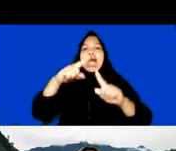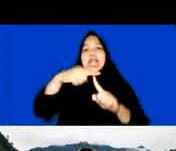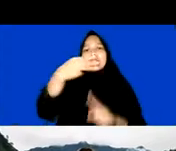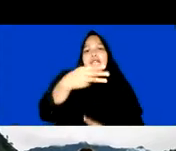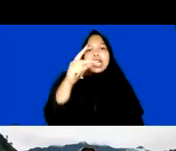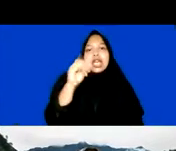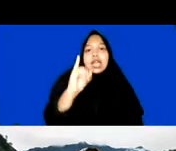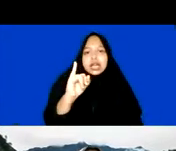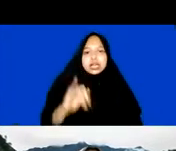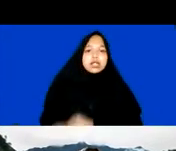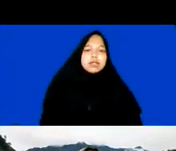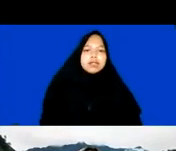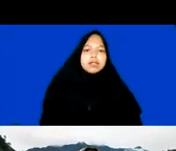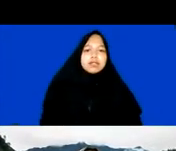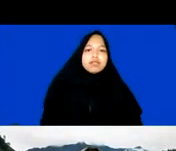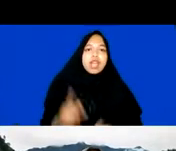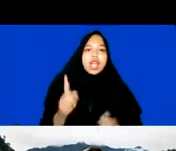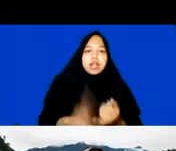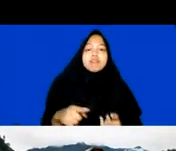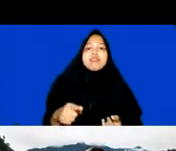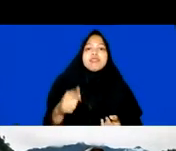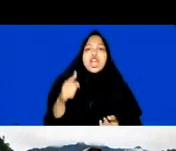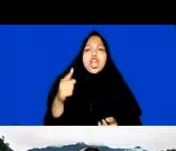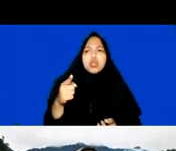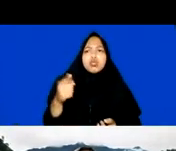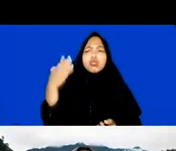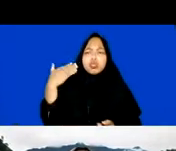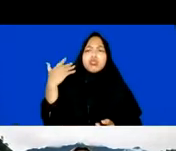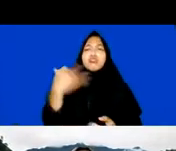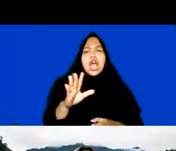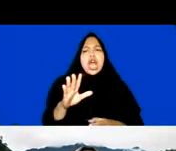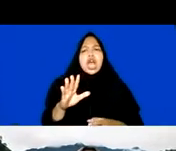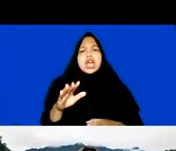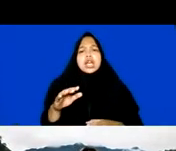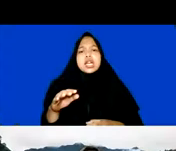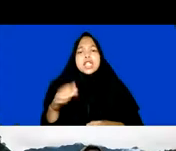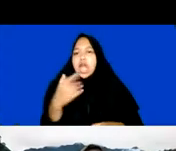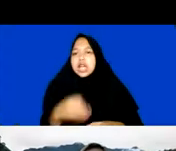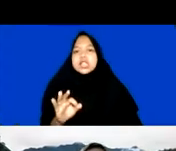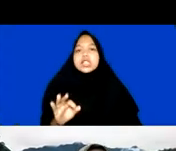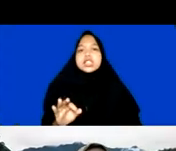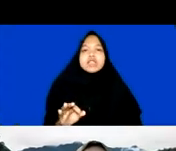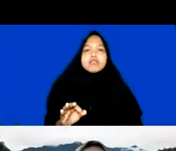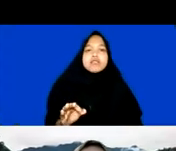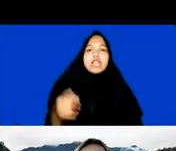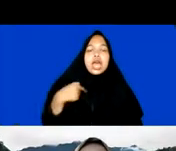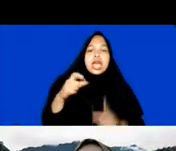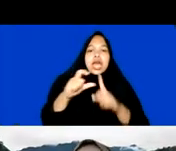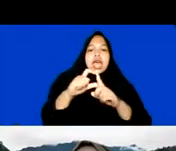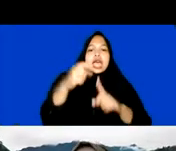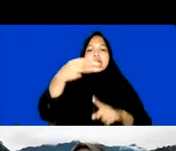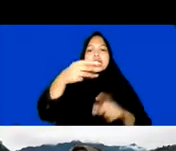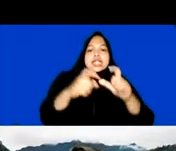benangnya segala macam. Akhirnya ketika itu sudah jadi, biasanya setelah itu sudah jadi saya akan mendesain ulang. Saya akan mendesain ulang kayak